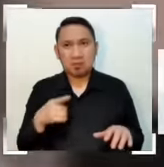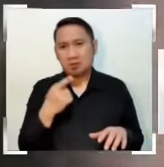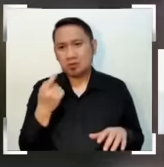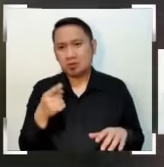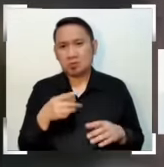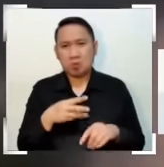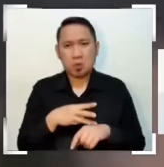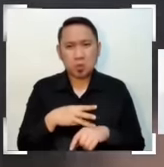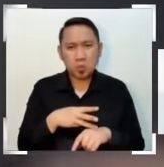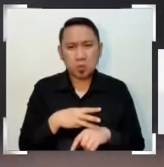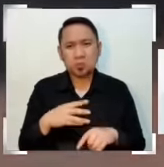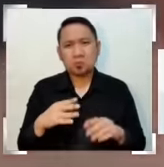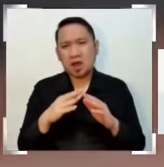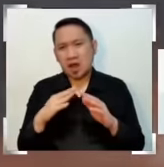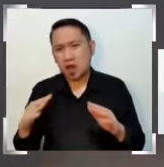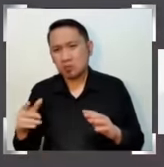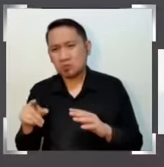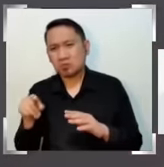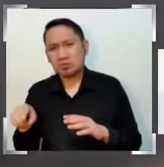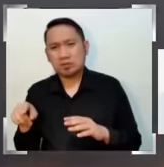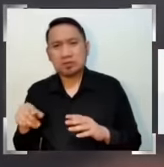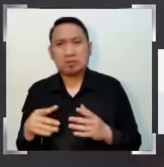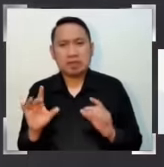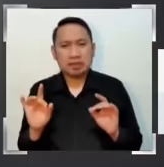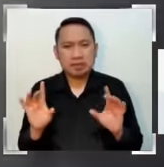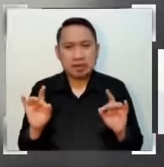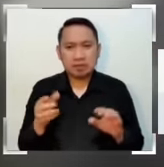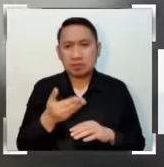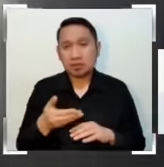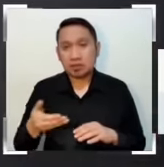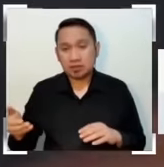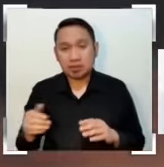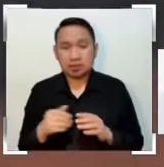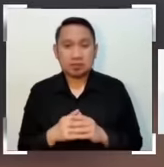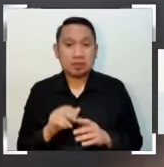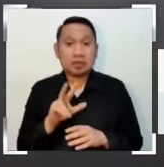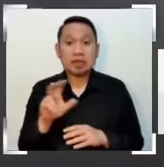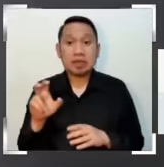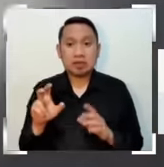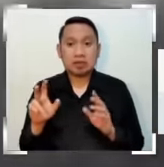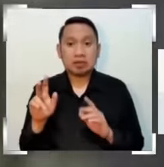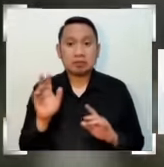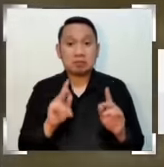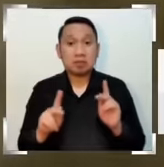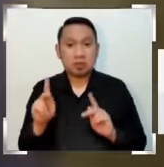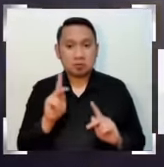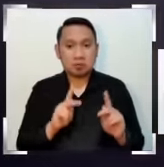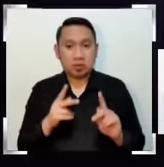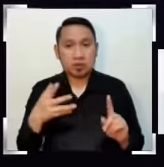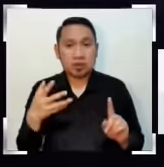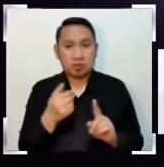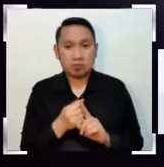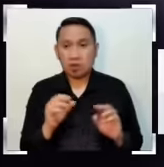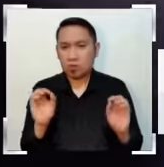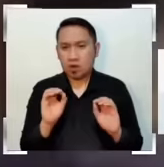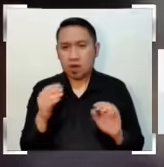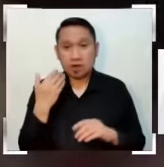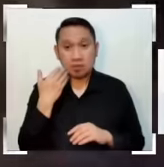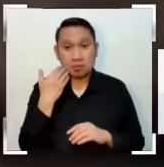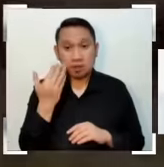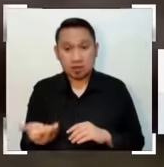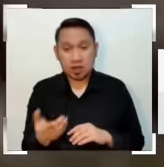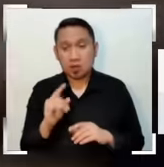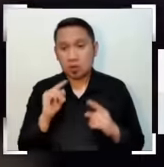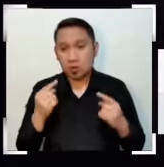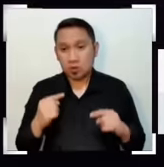sa mga bahay. Tinatay ang 300 residente ang apektado. Wala namang naitalang namatay o nasugatan sa sunog na iniimbisigahan